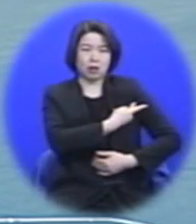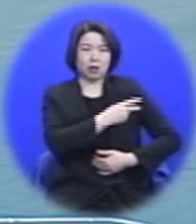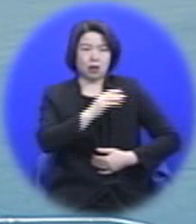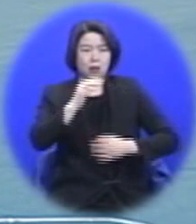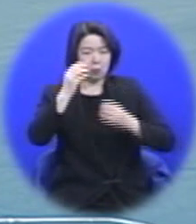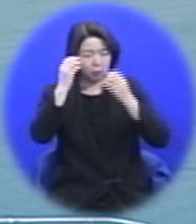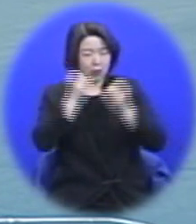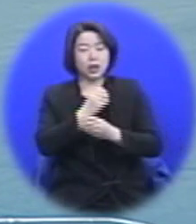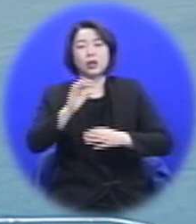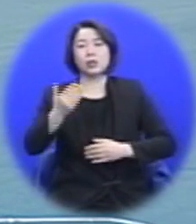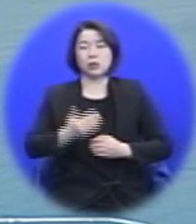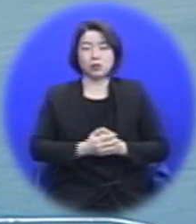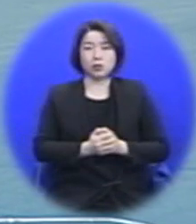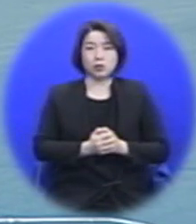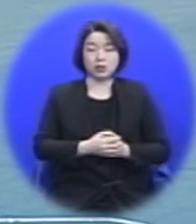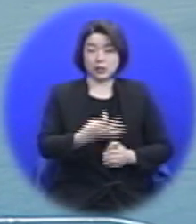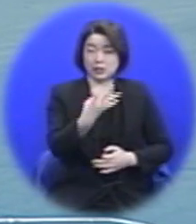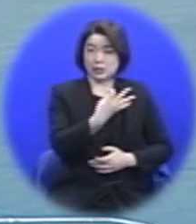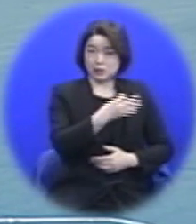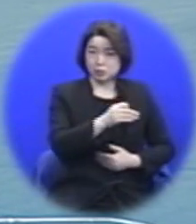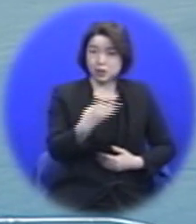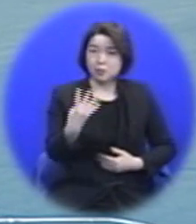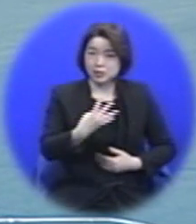14만 4천 명을 어떤 사람이었나?